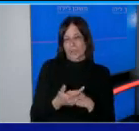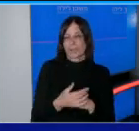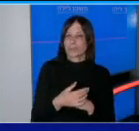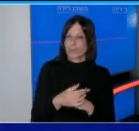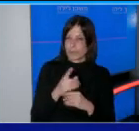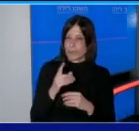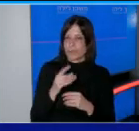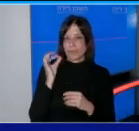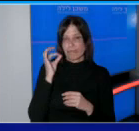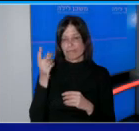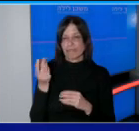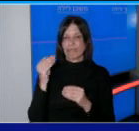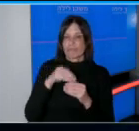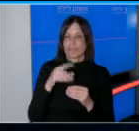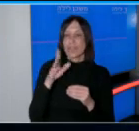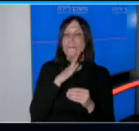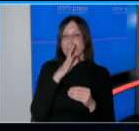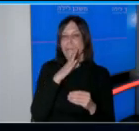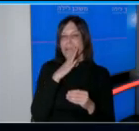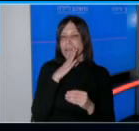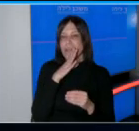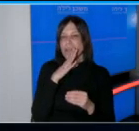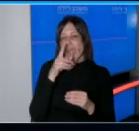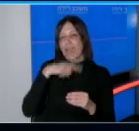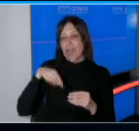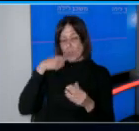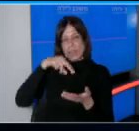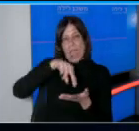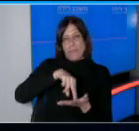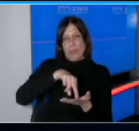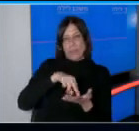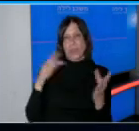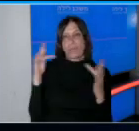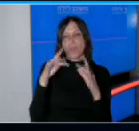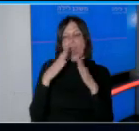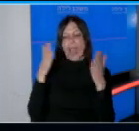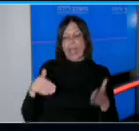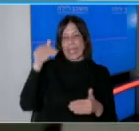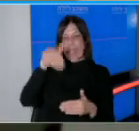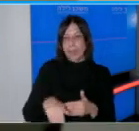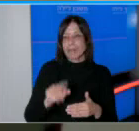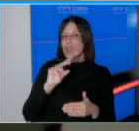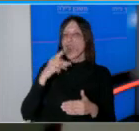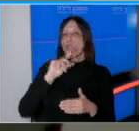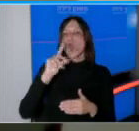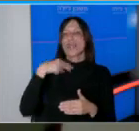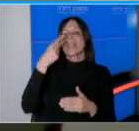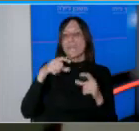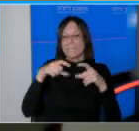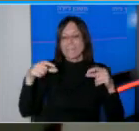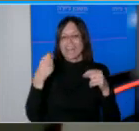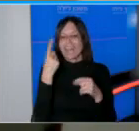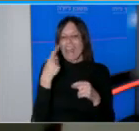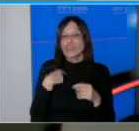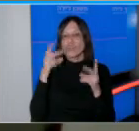כן, דינה? אני אומרת שהבעיה היא שאנחנו נעמוד שם מול הקלפי, אבל לא יהיה פתק אחד